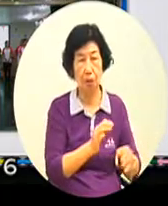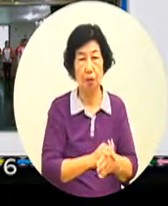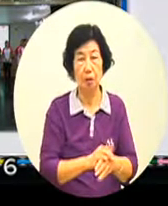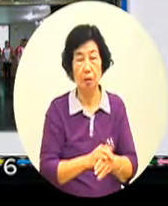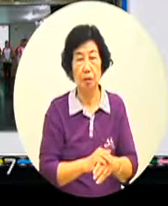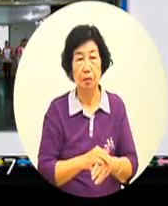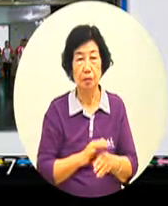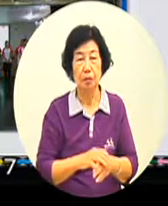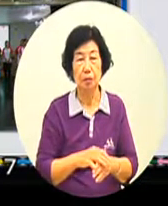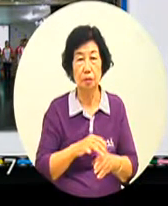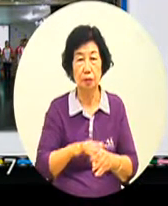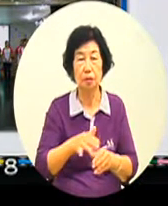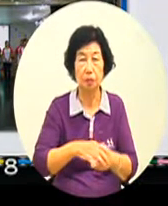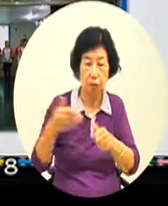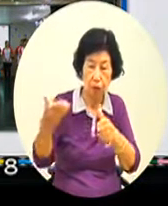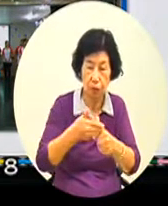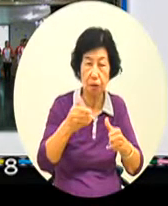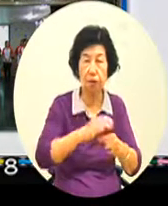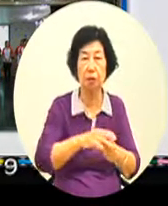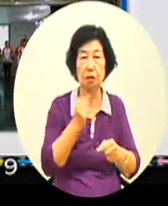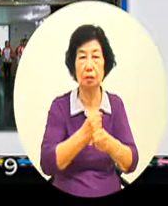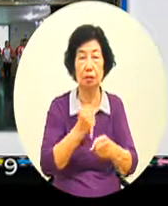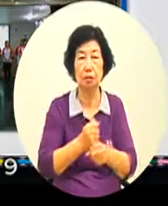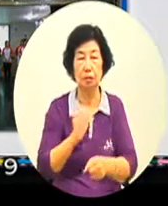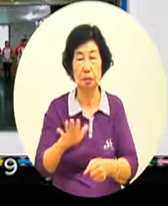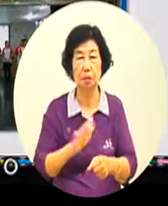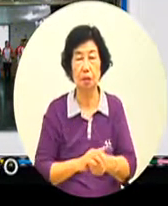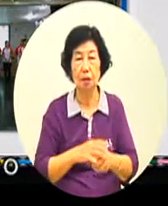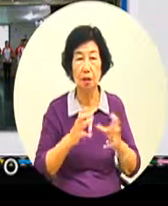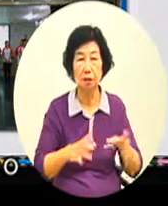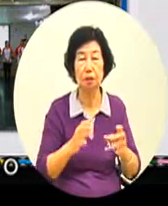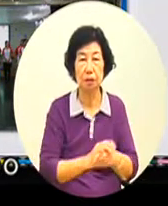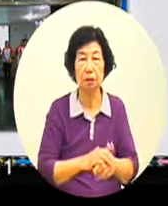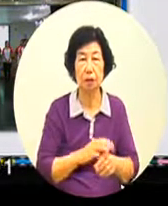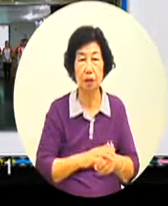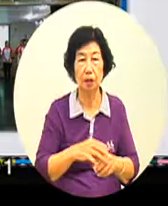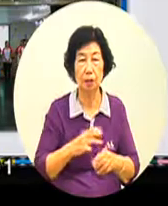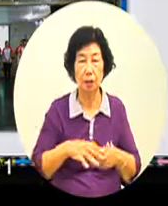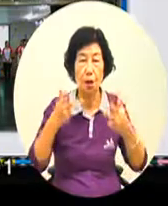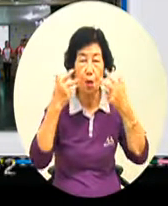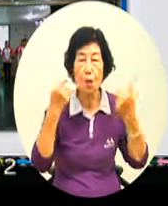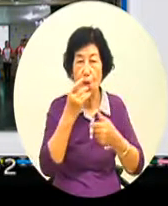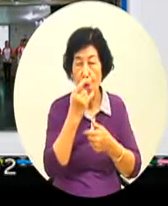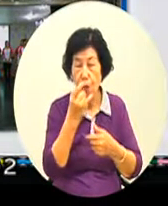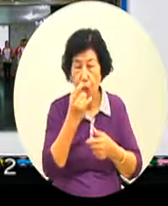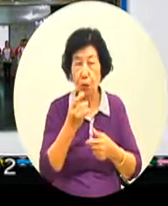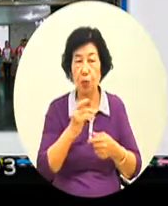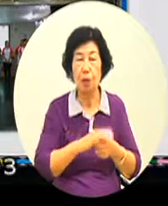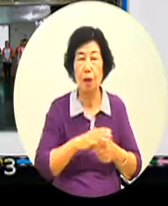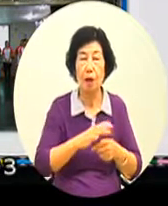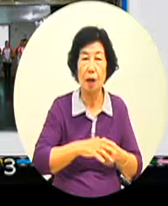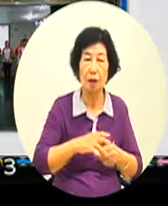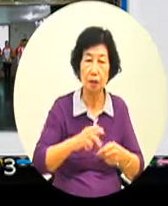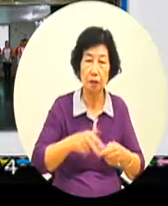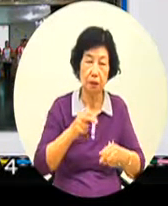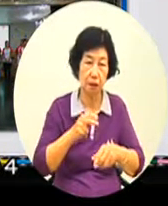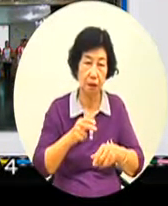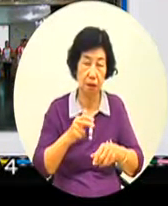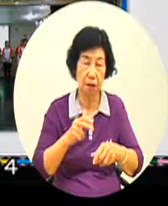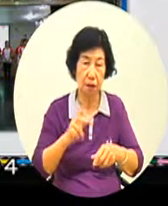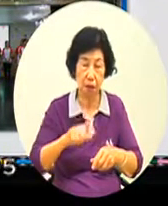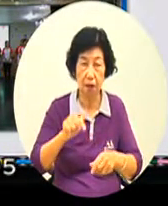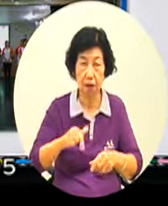在族语传承工作。因此，本会设有族语推动委员会，广纳各族语师资参与政策的规划